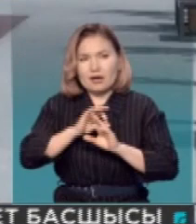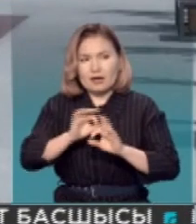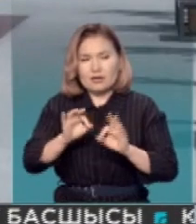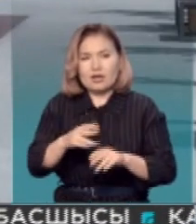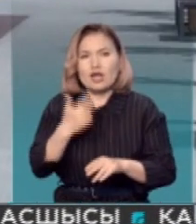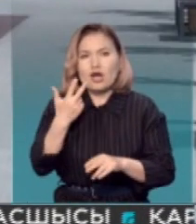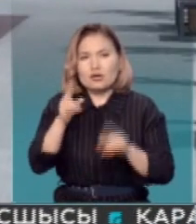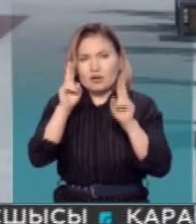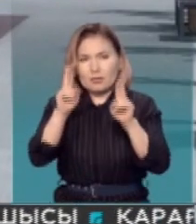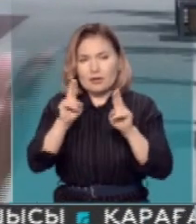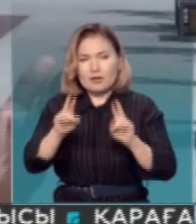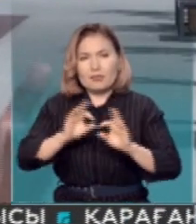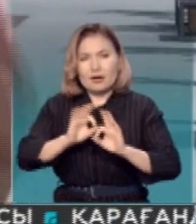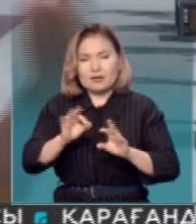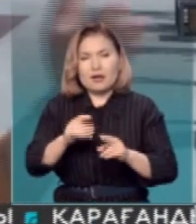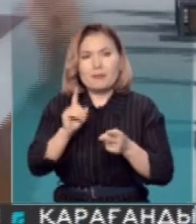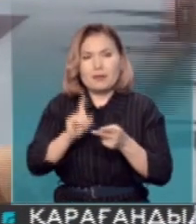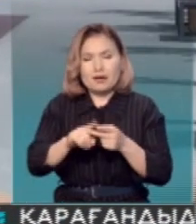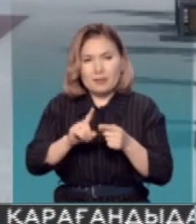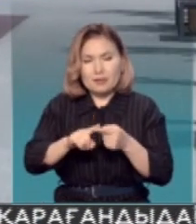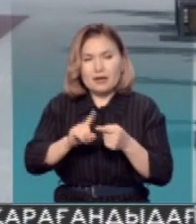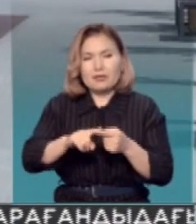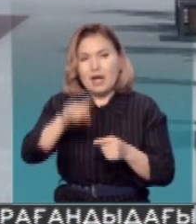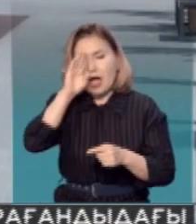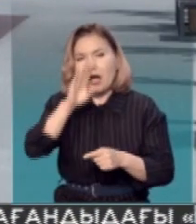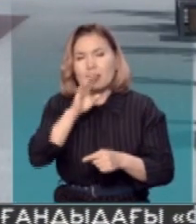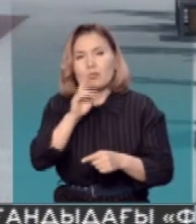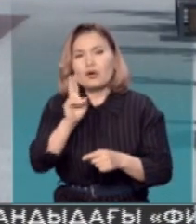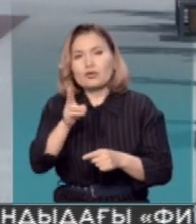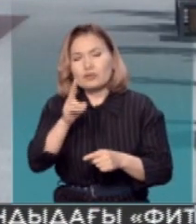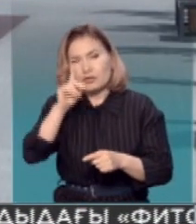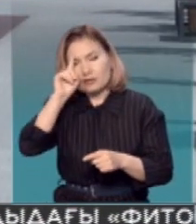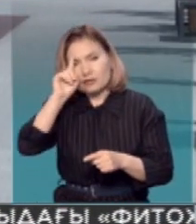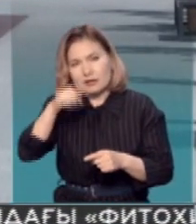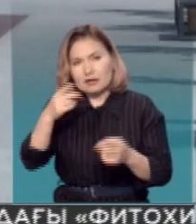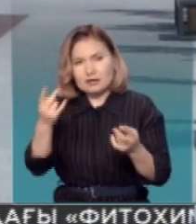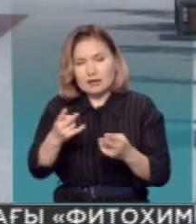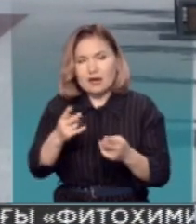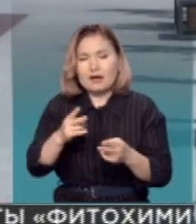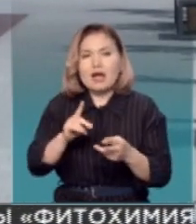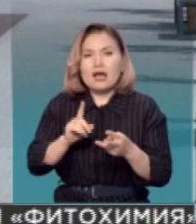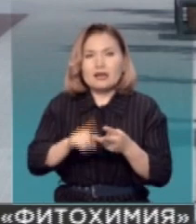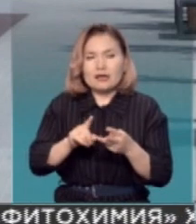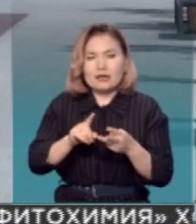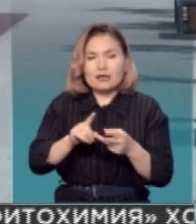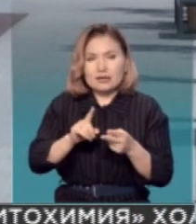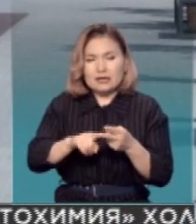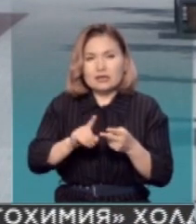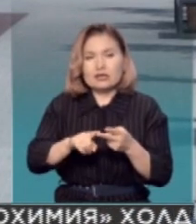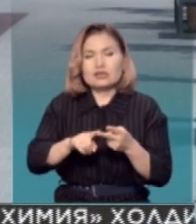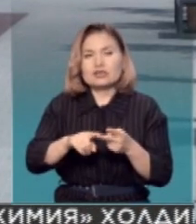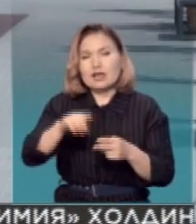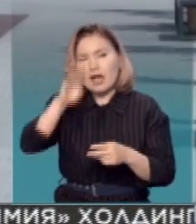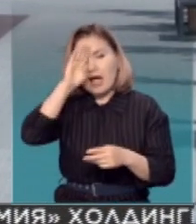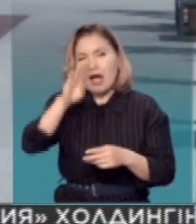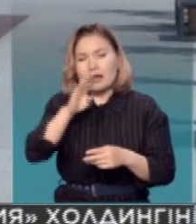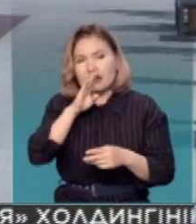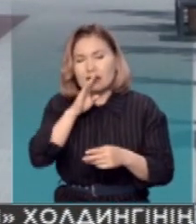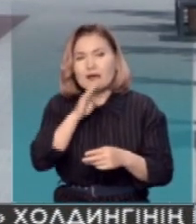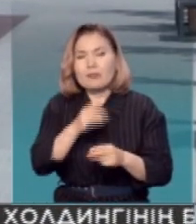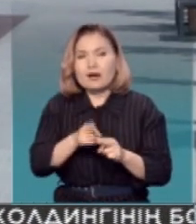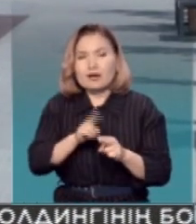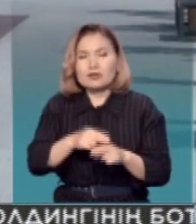Үш жолды ұсынам осы жағдайда. Бірінші, әкенің кім екенін тану. Екінші, әкені қабылдау. Қандай болса да